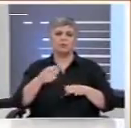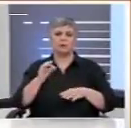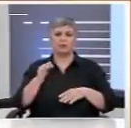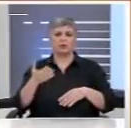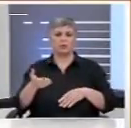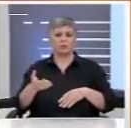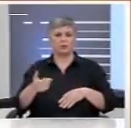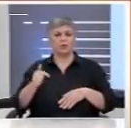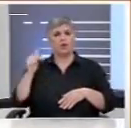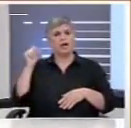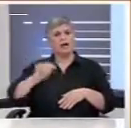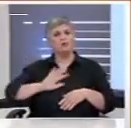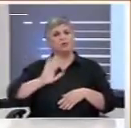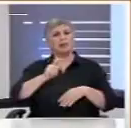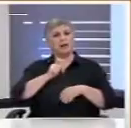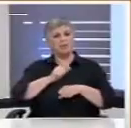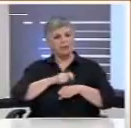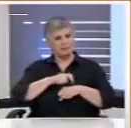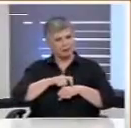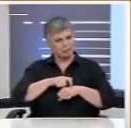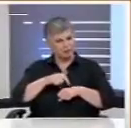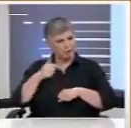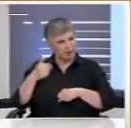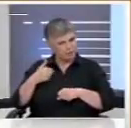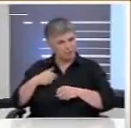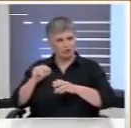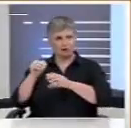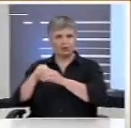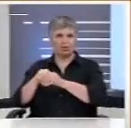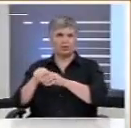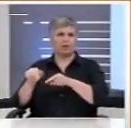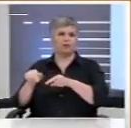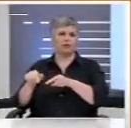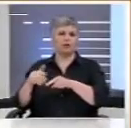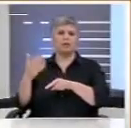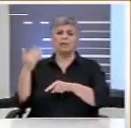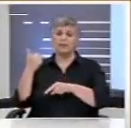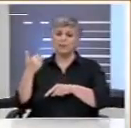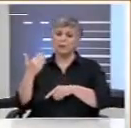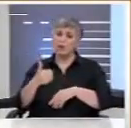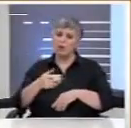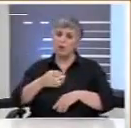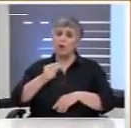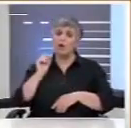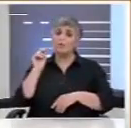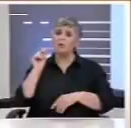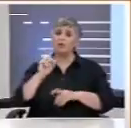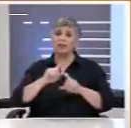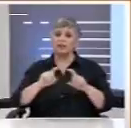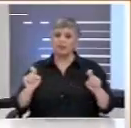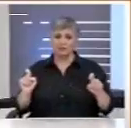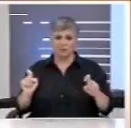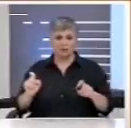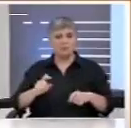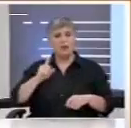λόγο. Σας υποσχέθηκα κάτι στην προηγούμενη συζήτηση, σε αυτή την αίθουσα. Σας είπα ότι η